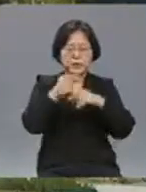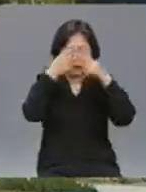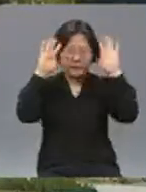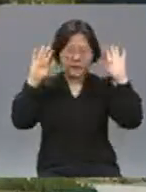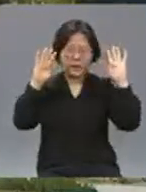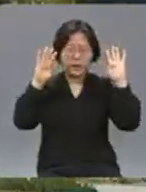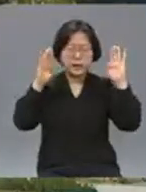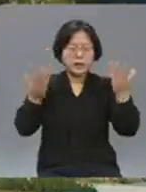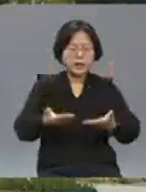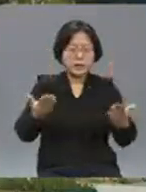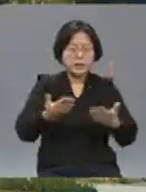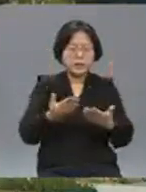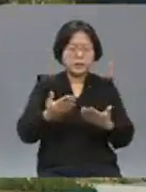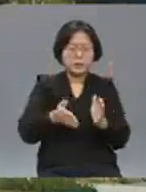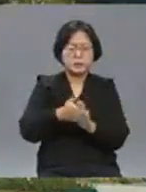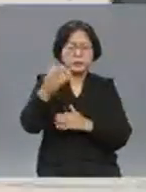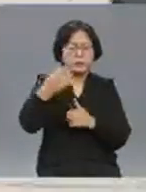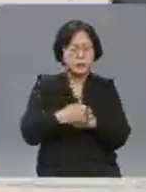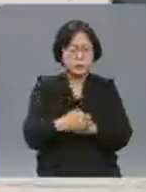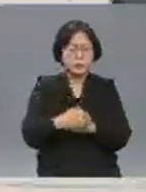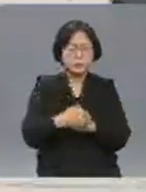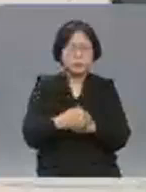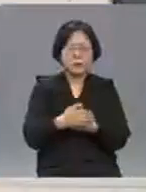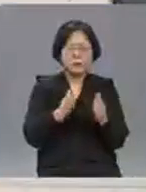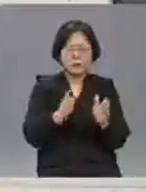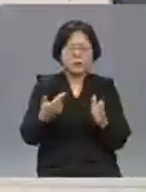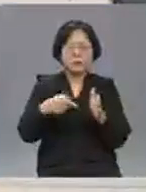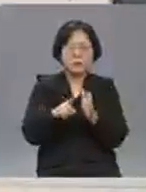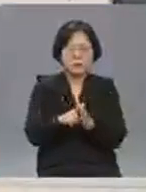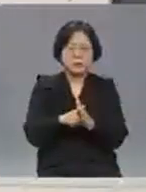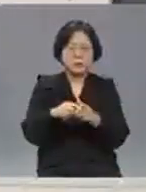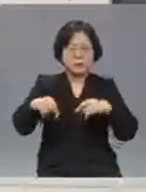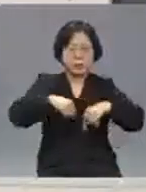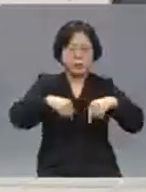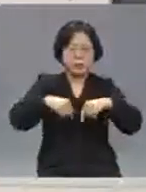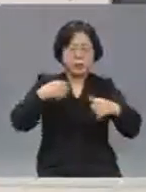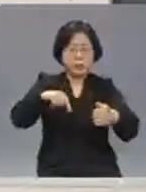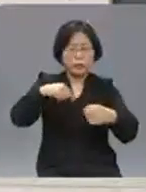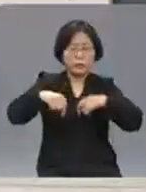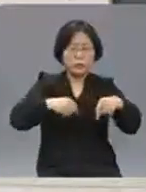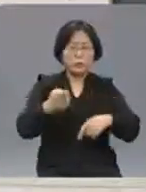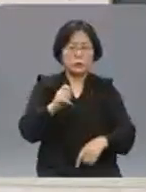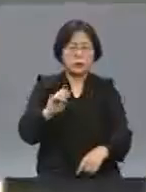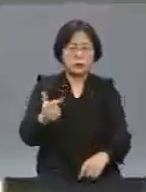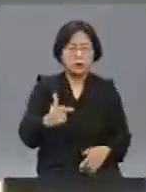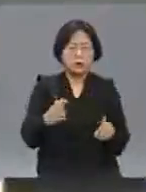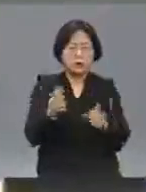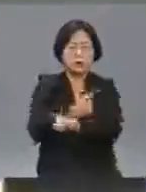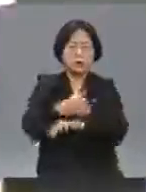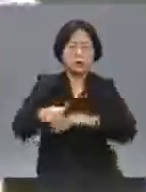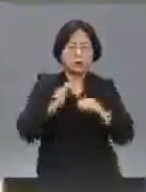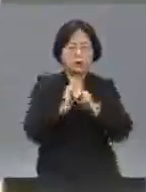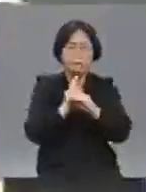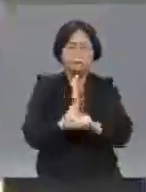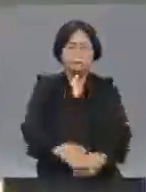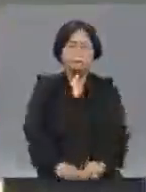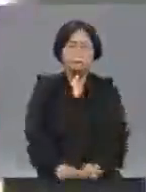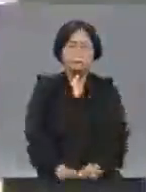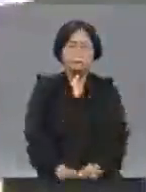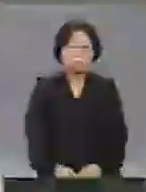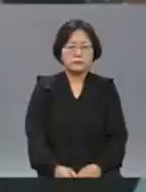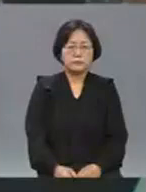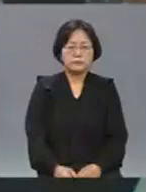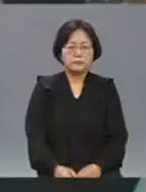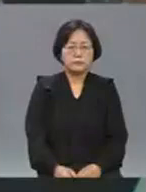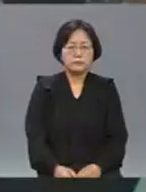업무를 지자체로 넘기는 변화에 대응하기 위해 인재 육성과는 교육정책관으로 확대 개편할 계획입니다.